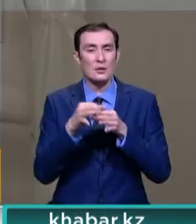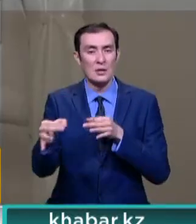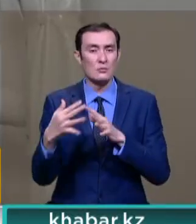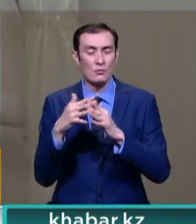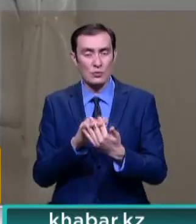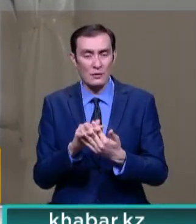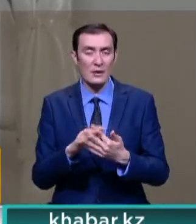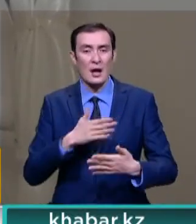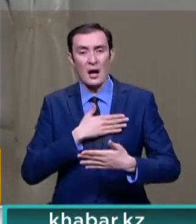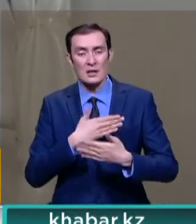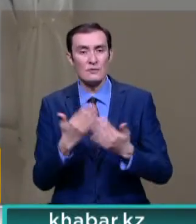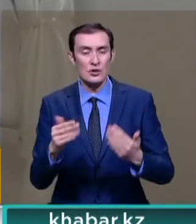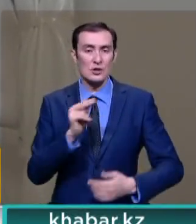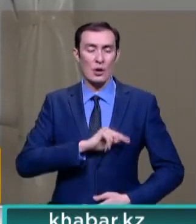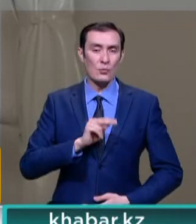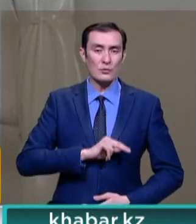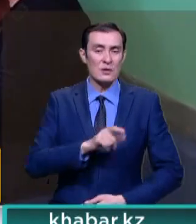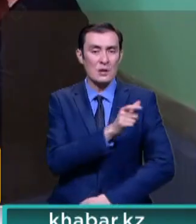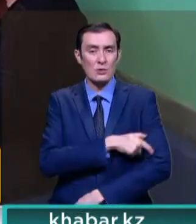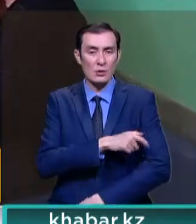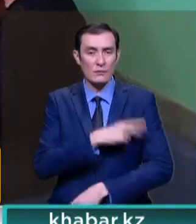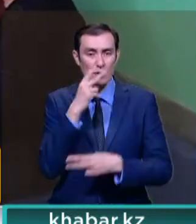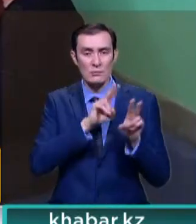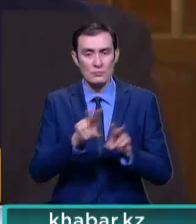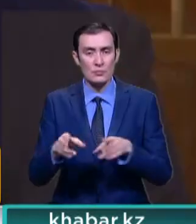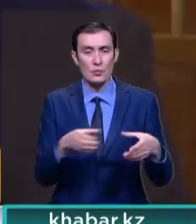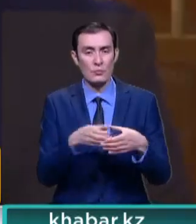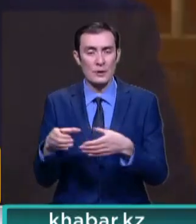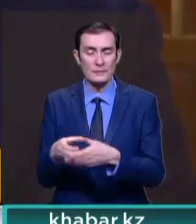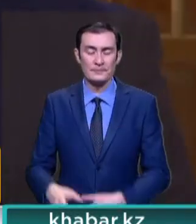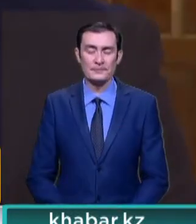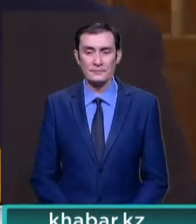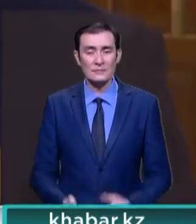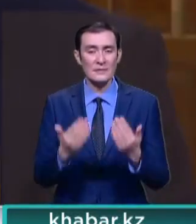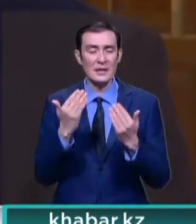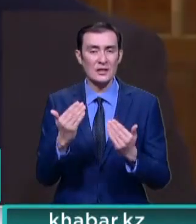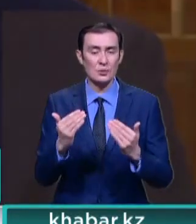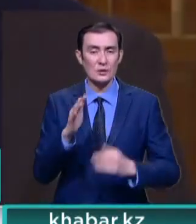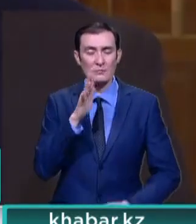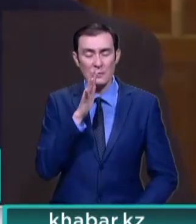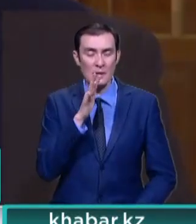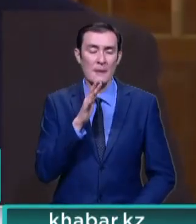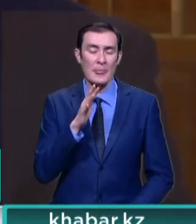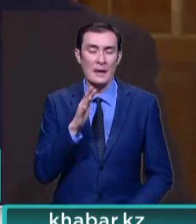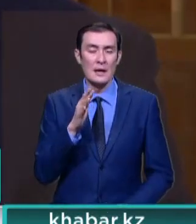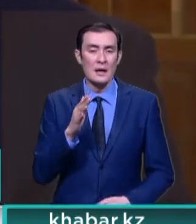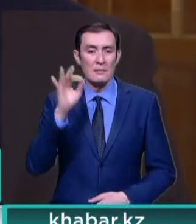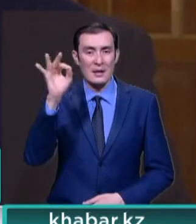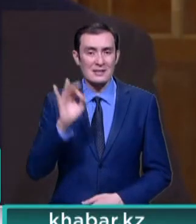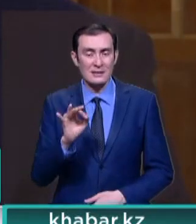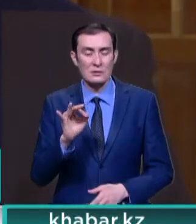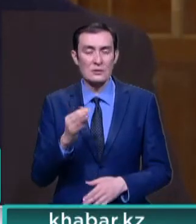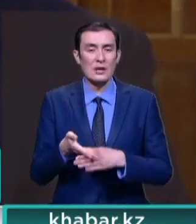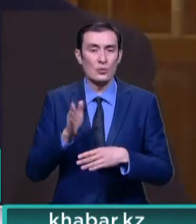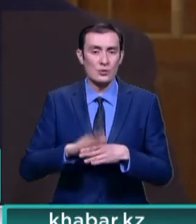пунктов. Активно работают и мониторинговые группы. На текущий момент процент загруженности у нас